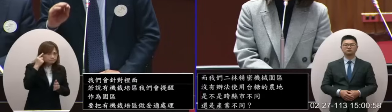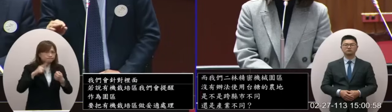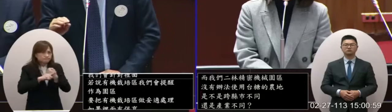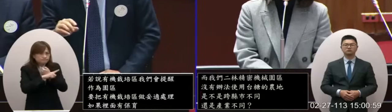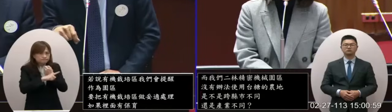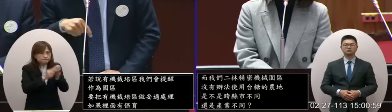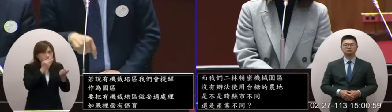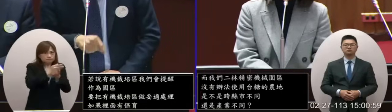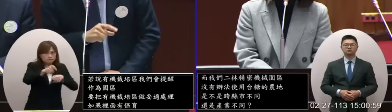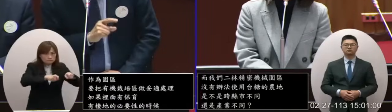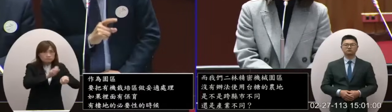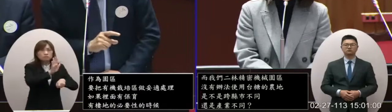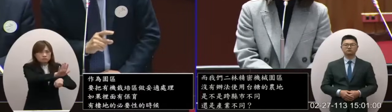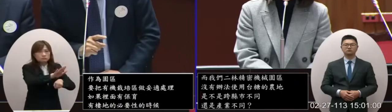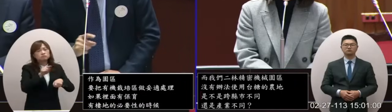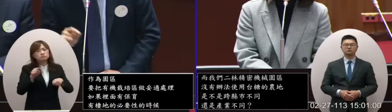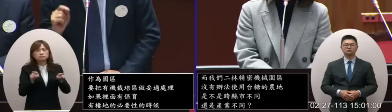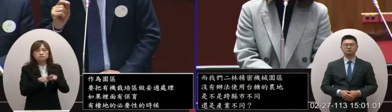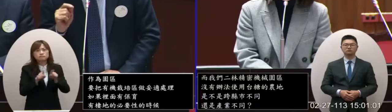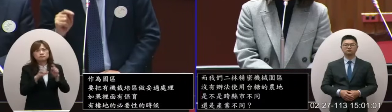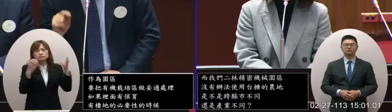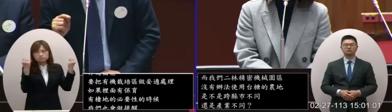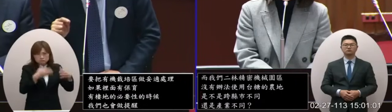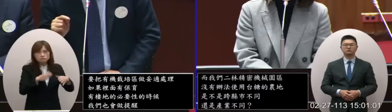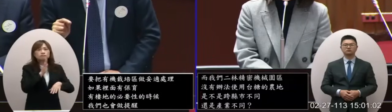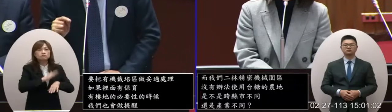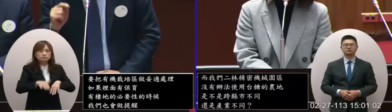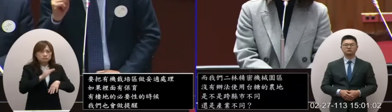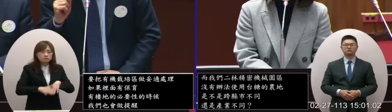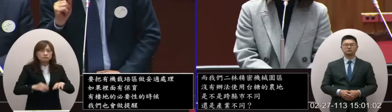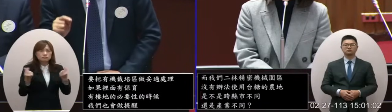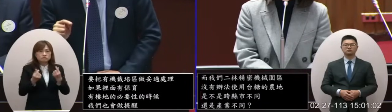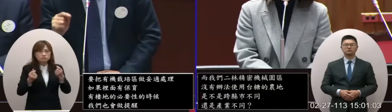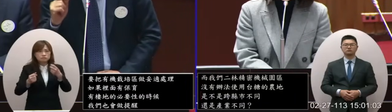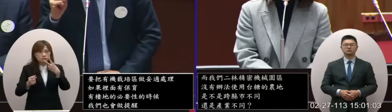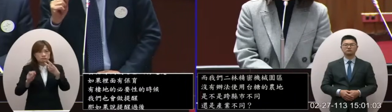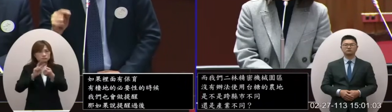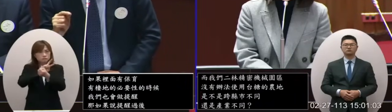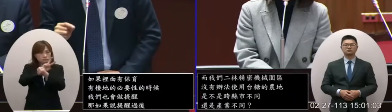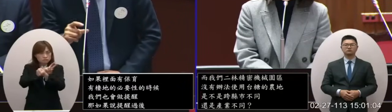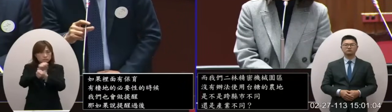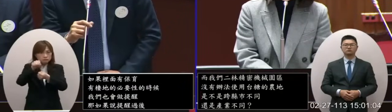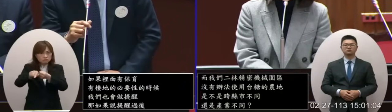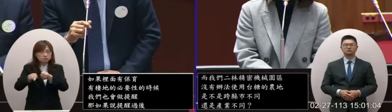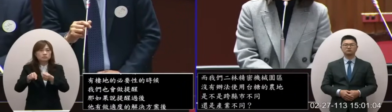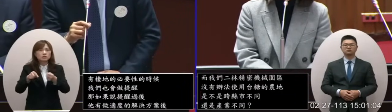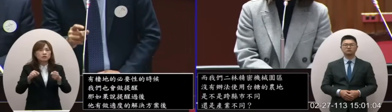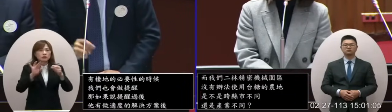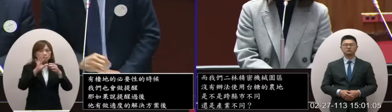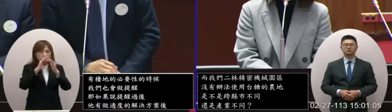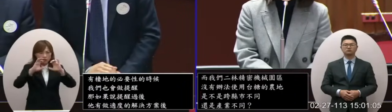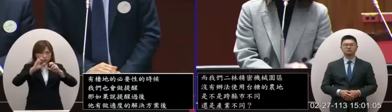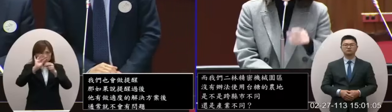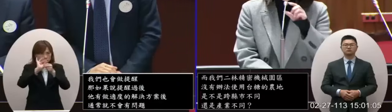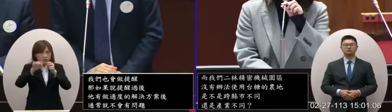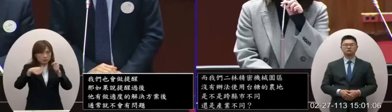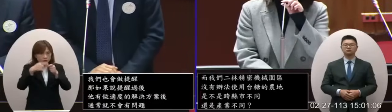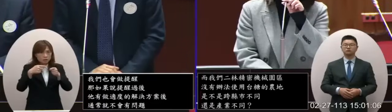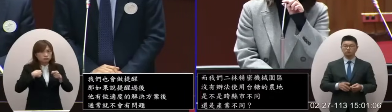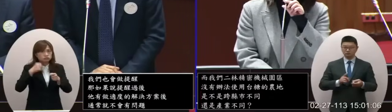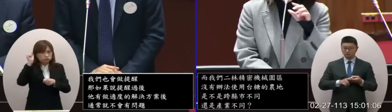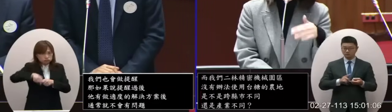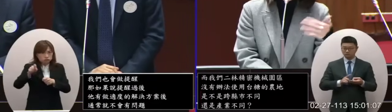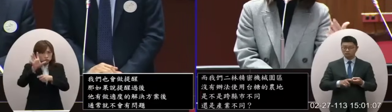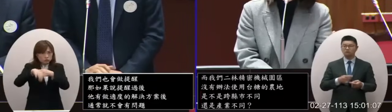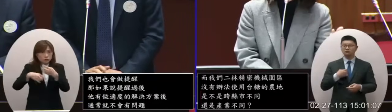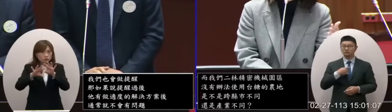常就不会有问题。以20精密园区来讲，我们在100年的时候就已经同意它做农地变更了。 对，我就